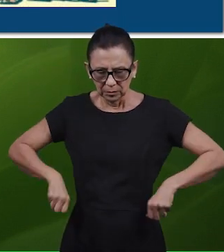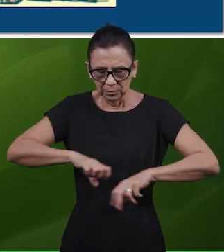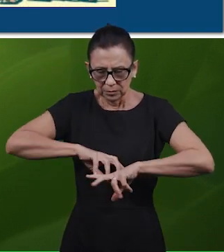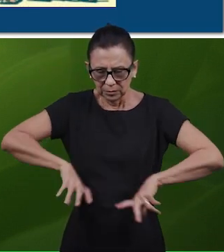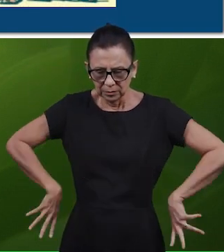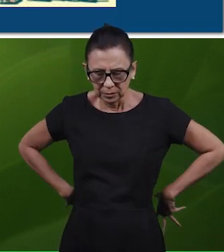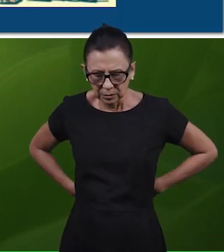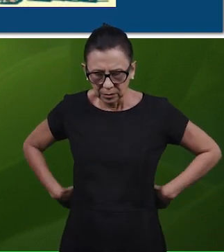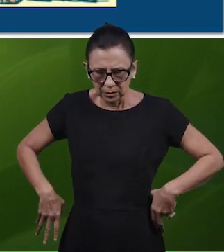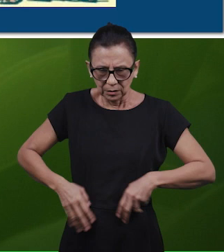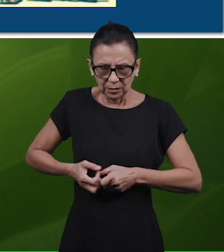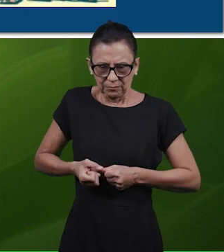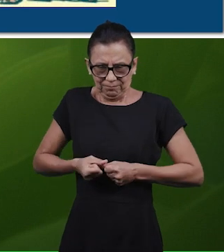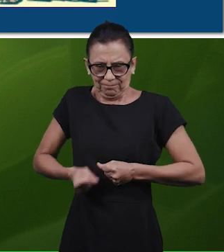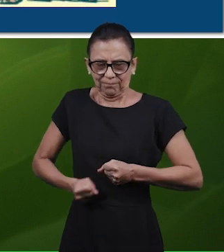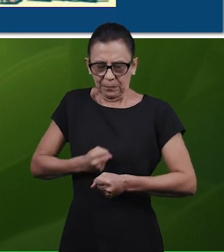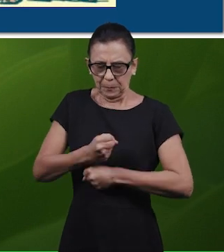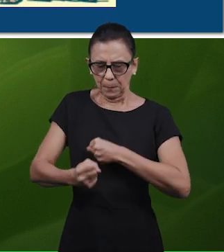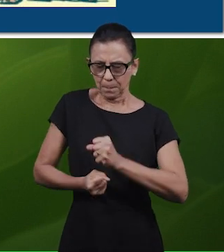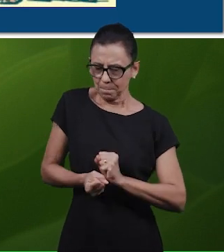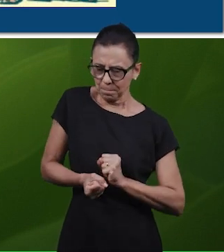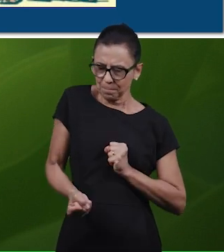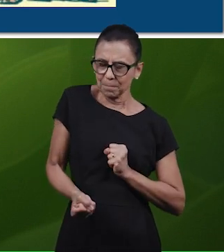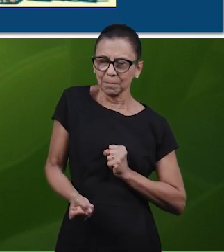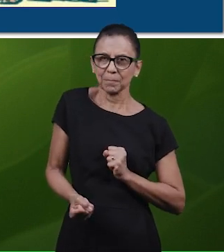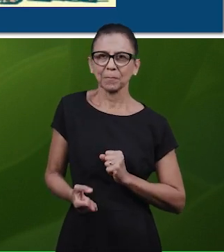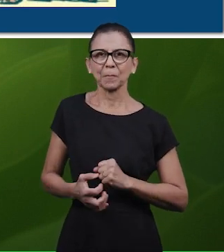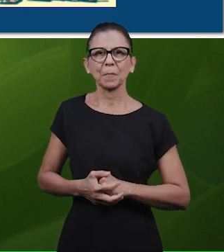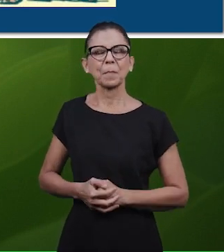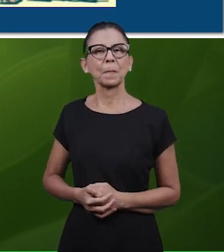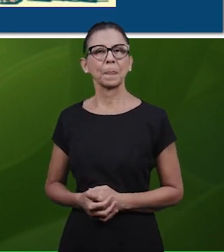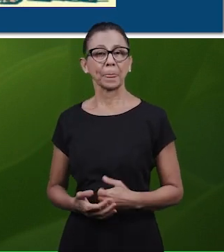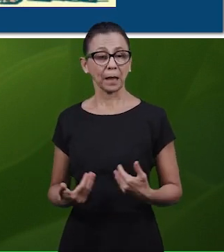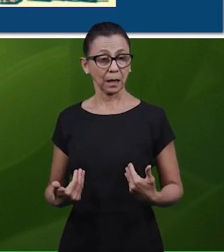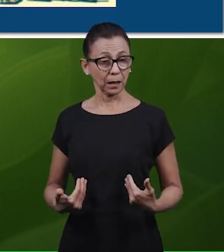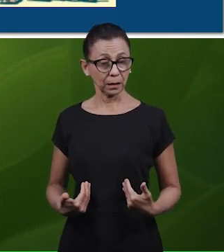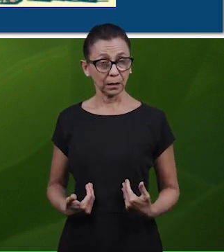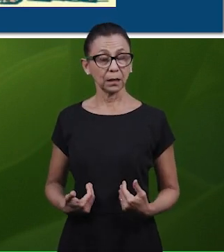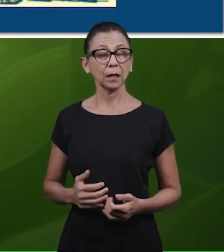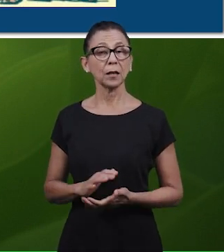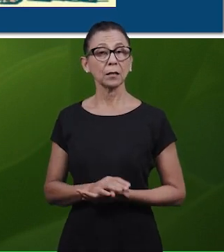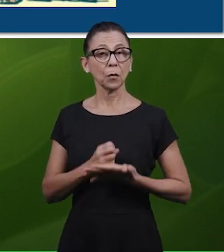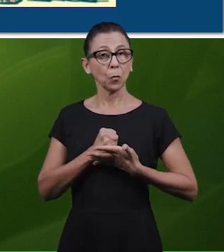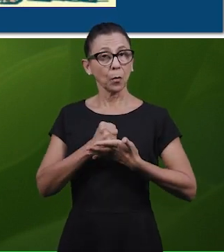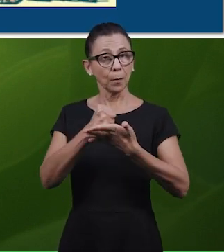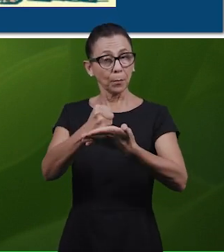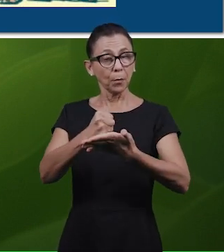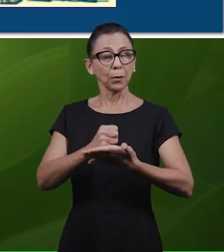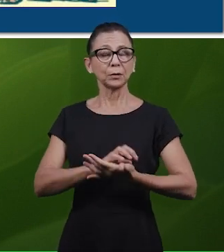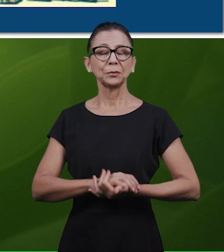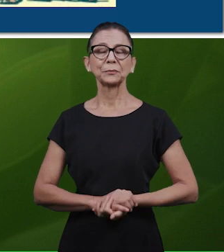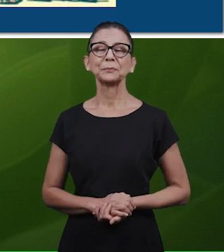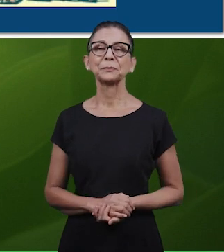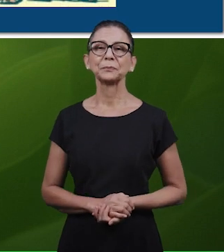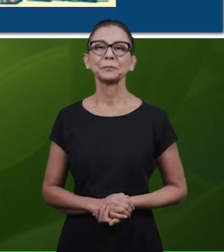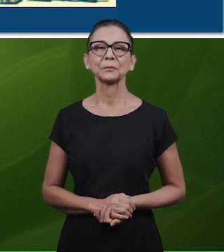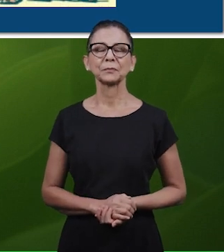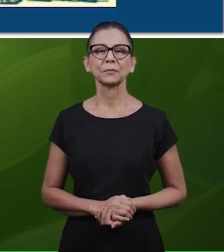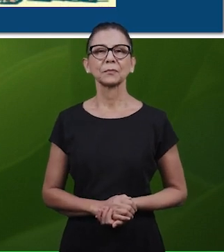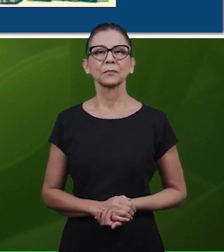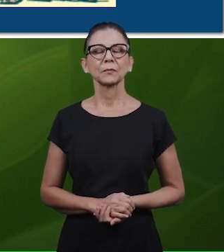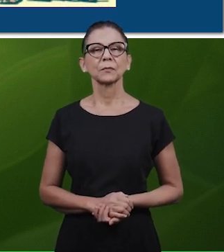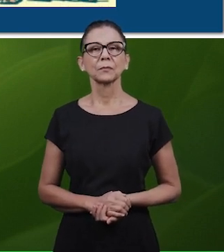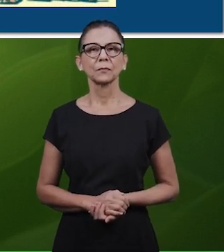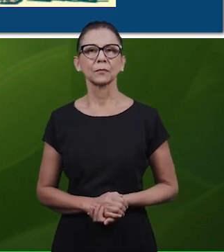ceinture dans la région donc des reins. Donc, cela pourrait varier